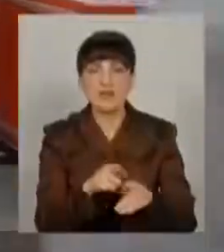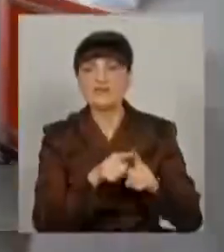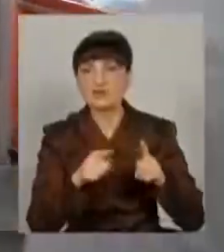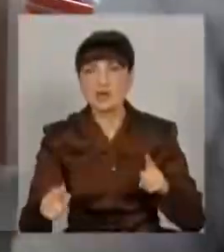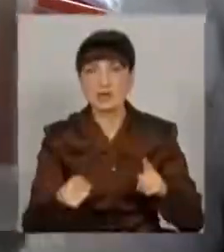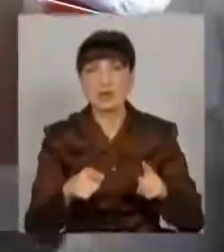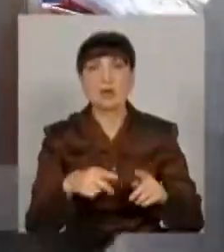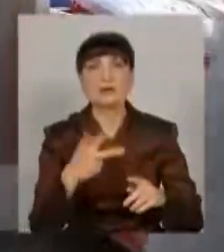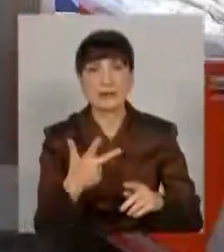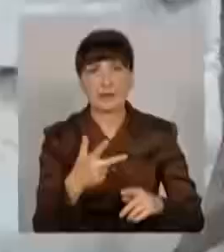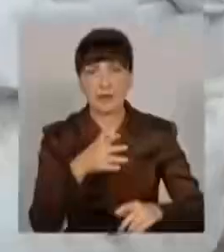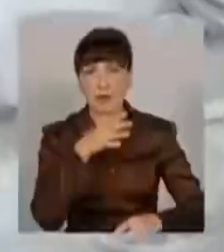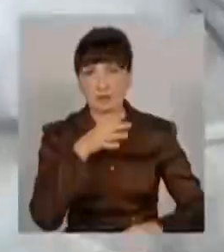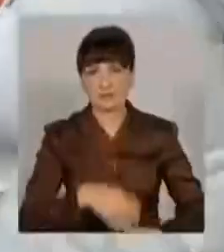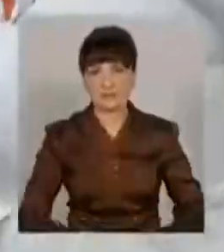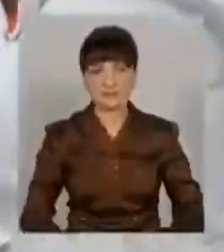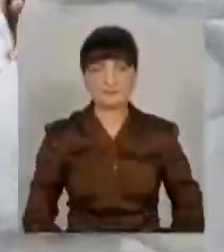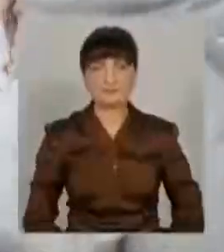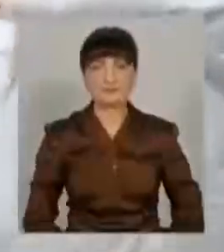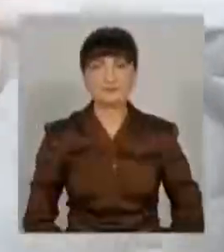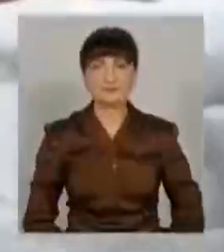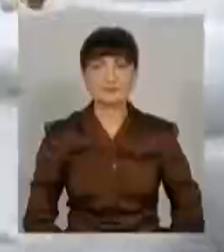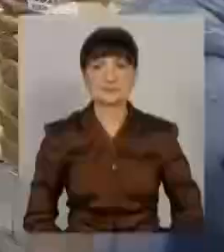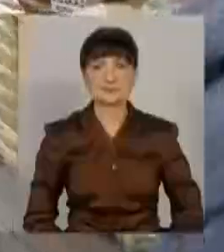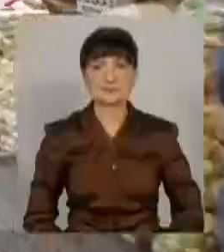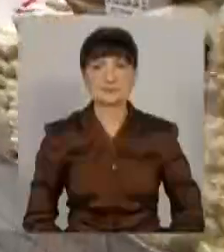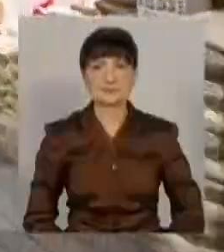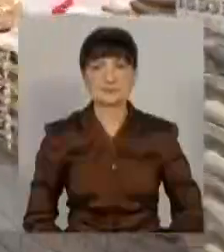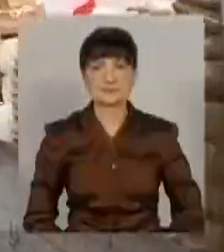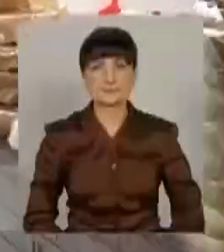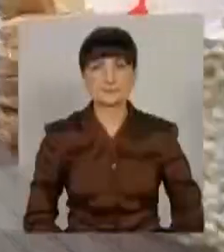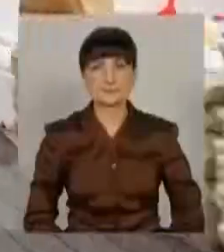течение последующих 3 лет. Адель Акжаркенова, Ернат Булатбек, телеканал «Алматы».